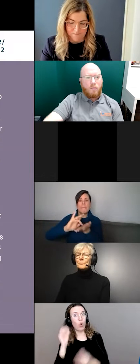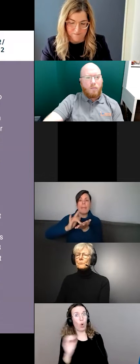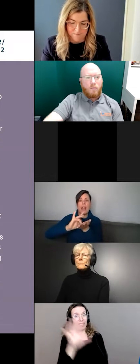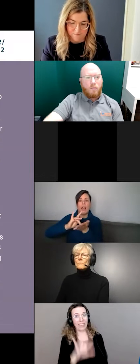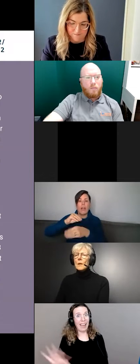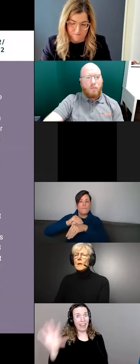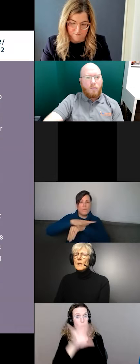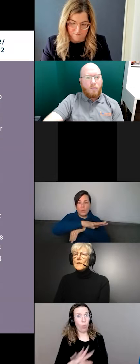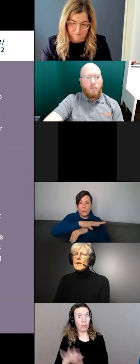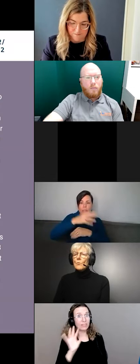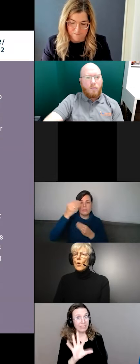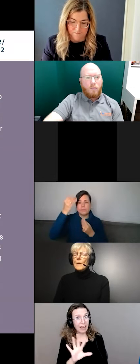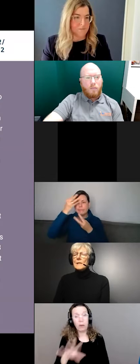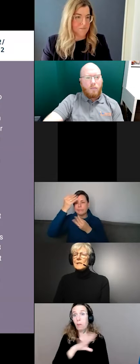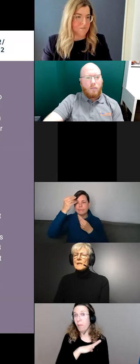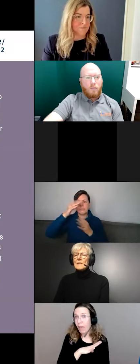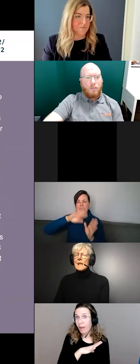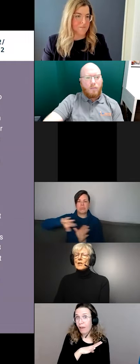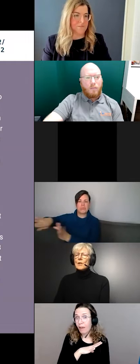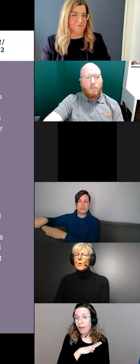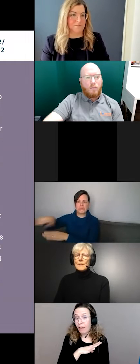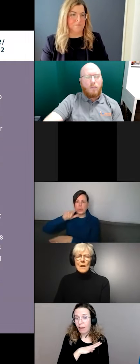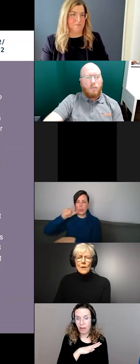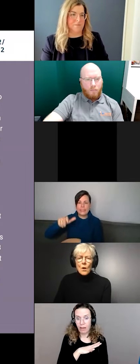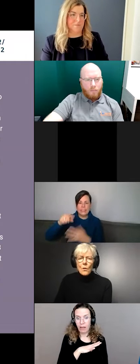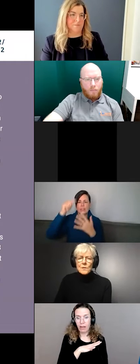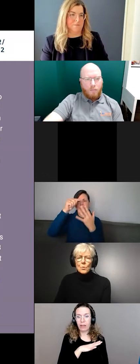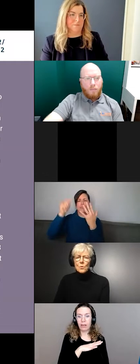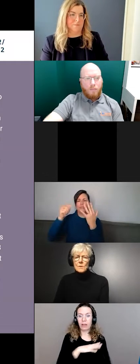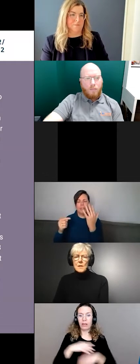y a 5 écoles pour les sourds en Ontario. Par contre,